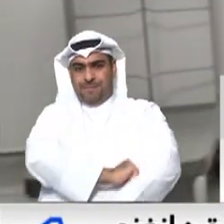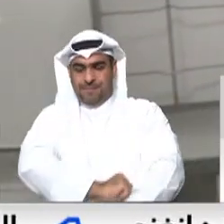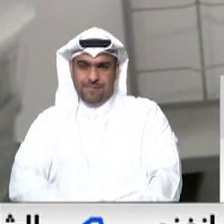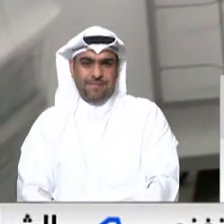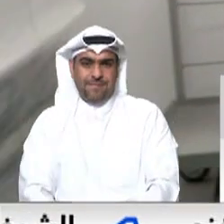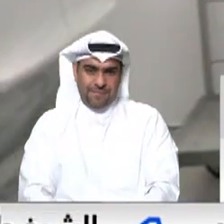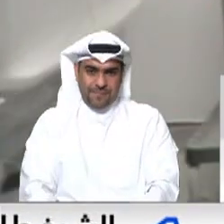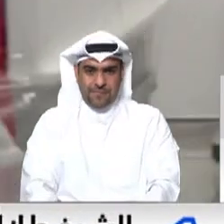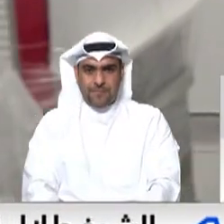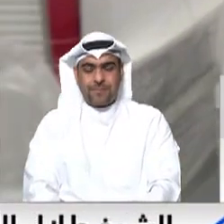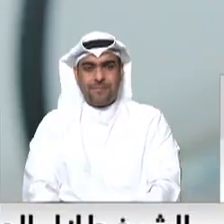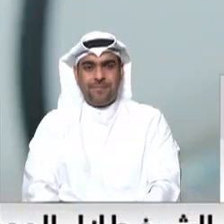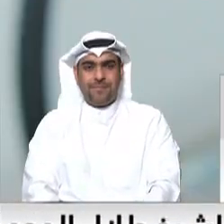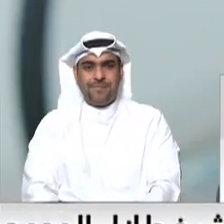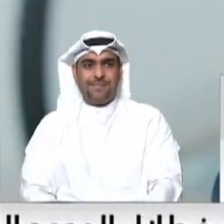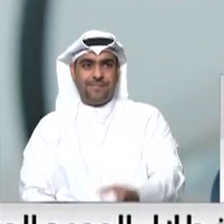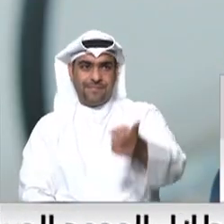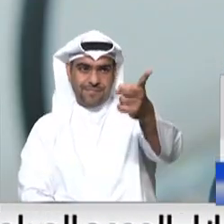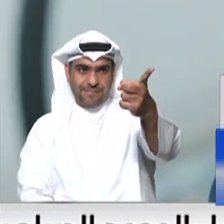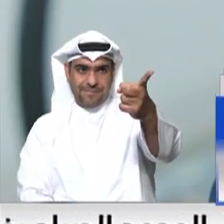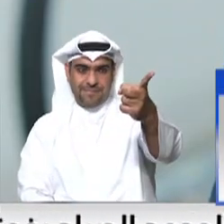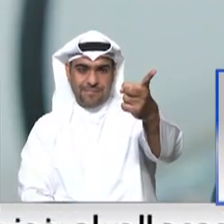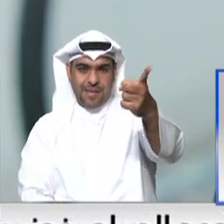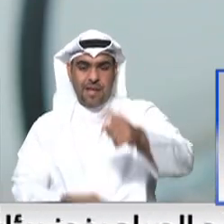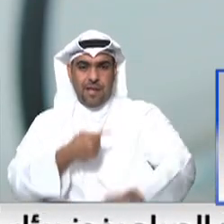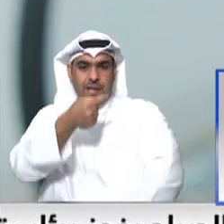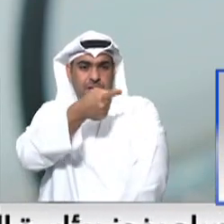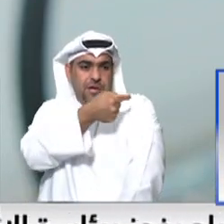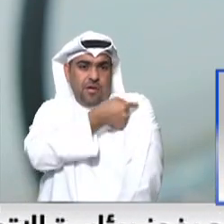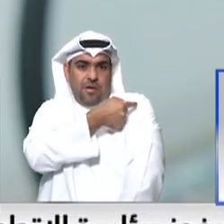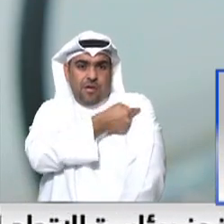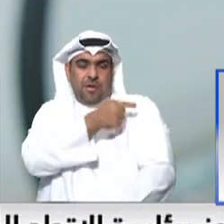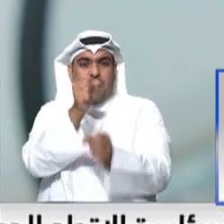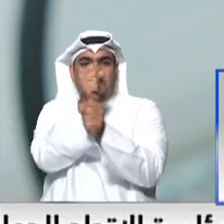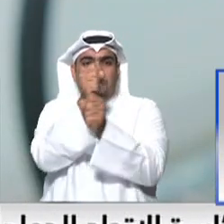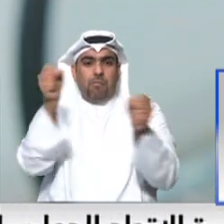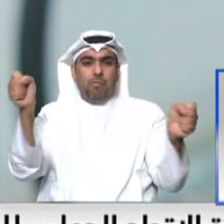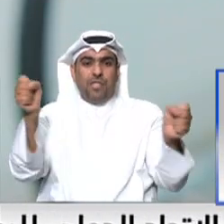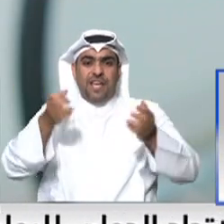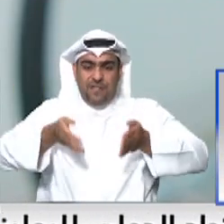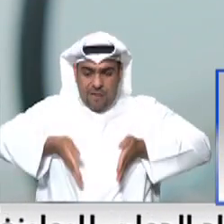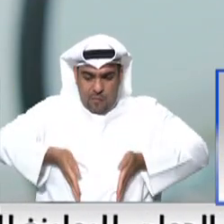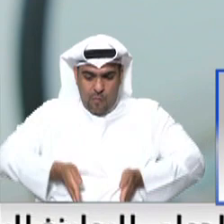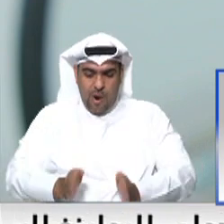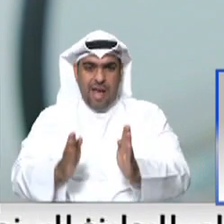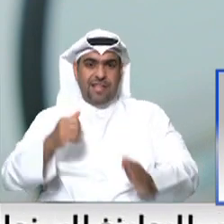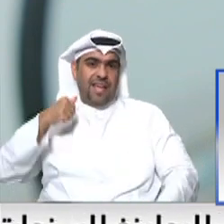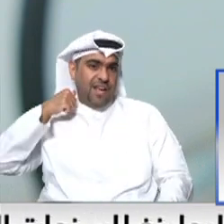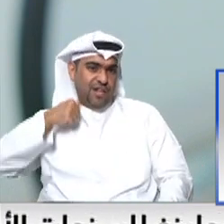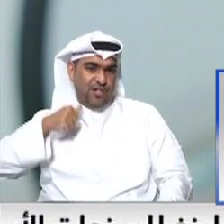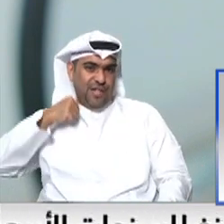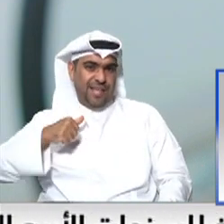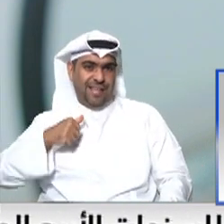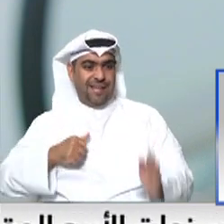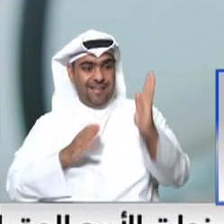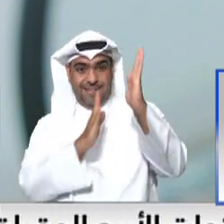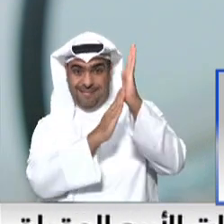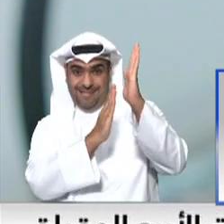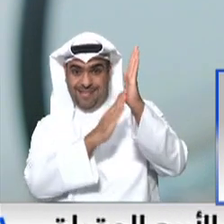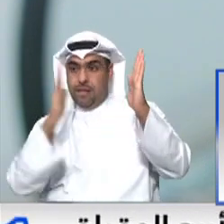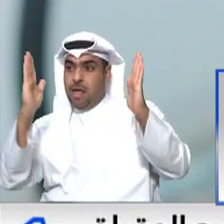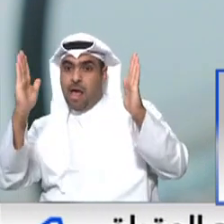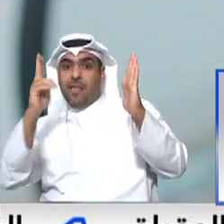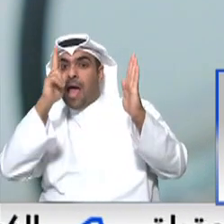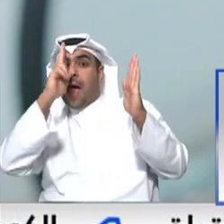بكل مرافقه. يقع مشروع مستشفى الولادة الجديد في منطقة صباح الطبية مقابل مستشفى الولادة الحالي، وتبلغ مساحة